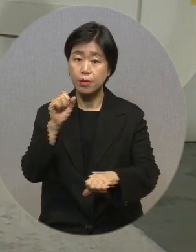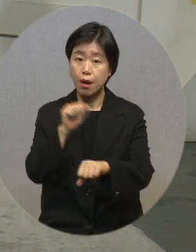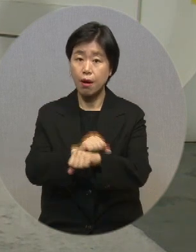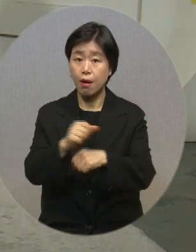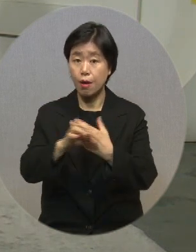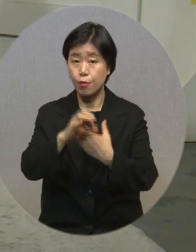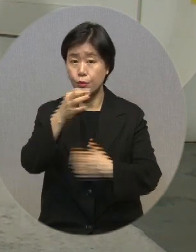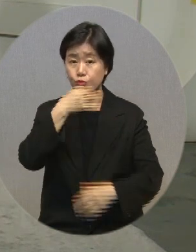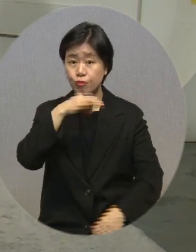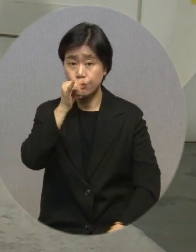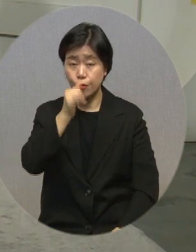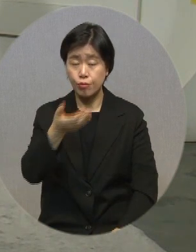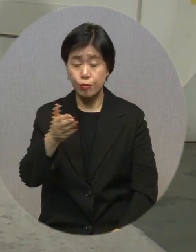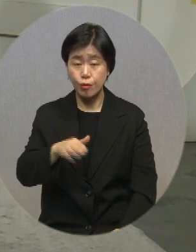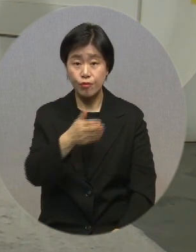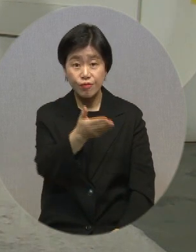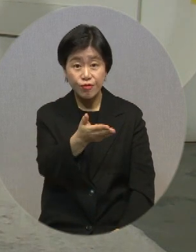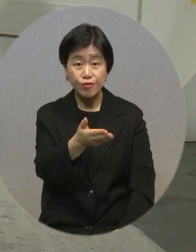한국어 우선 2개국어를 하시잖아.